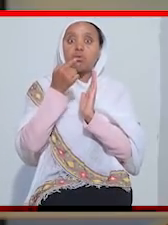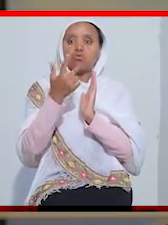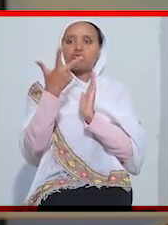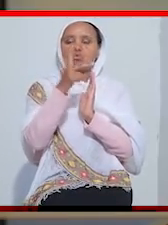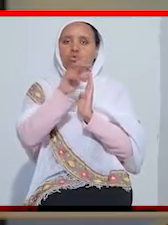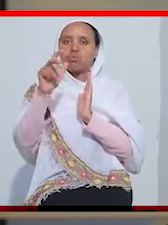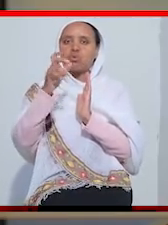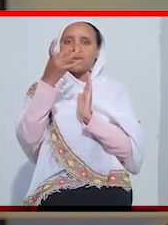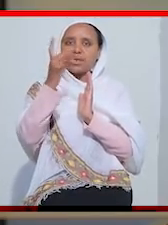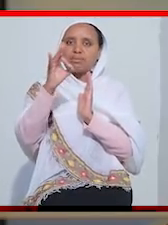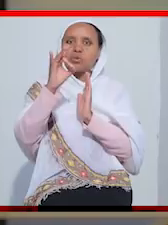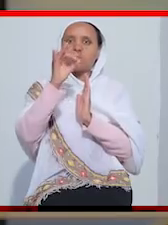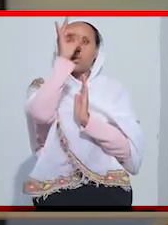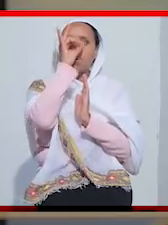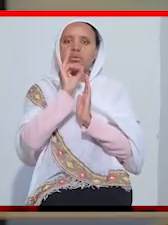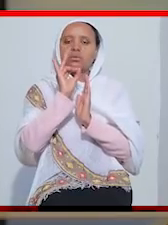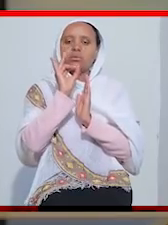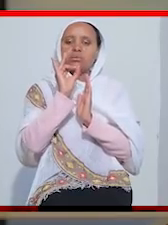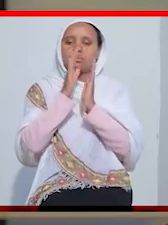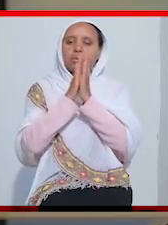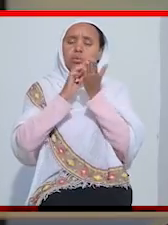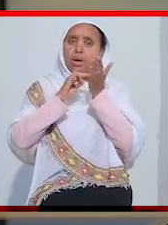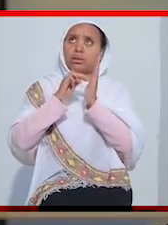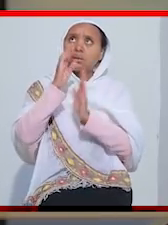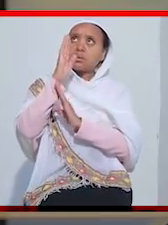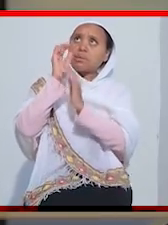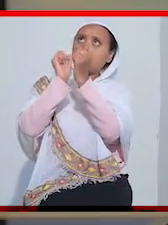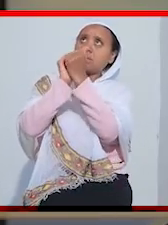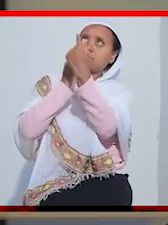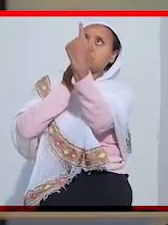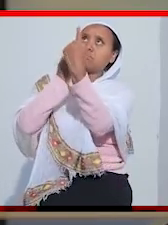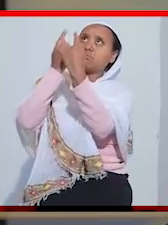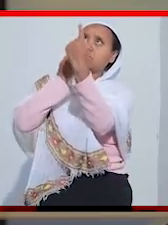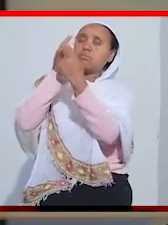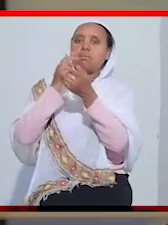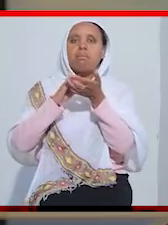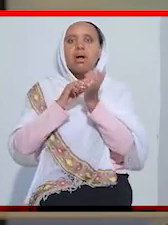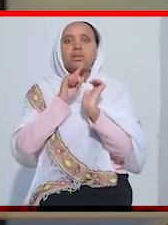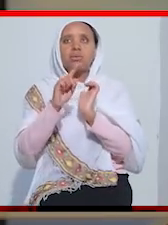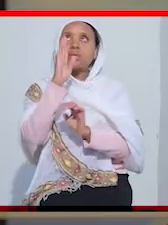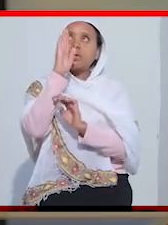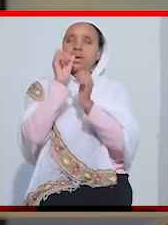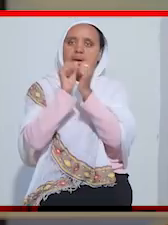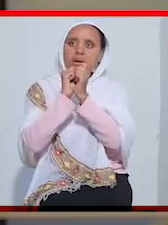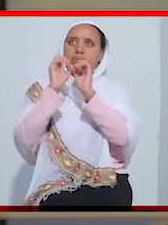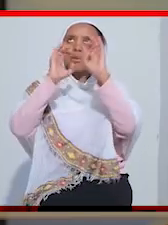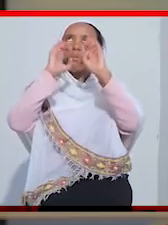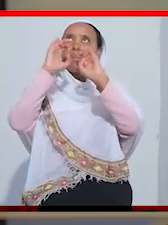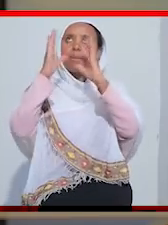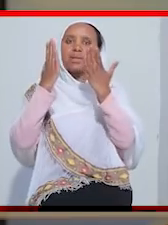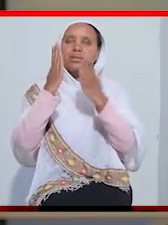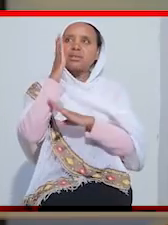ይላሉ ሰለስቱ ምዕት 318ቱ ሊቃውንት ጸሎት ማለት ከእግዚአብሔር ጋር የምንነጋገራት ነገር ናት ከእግዚአብሔር